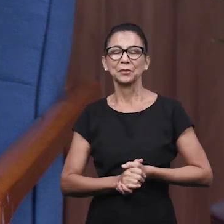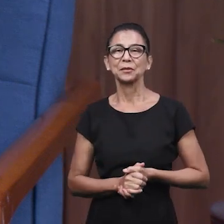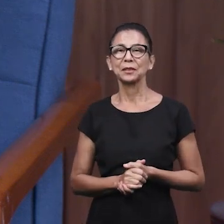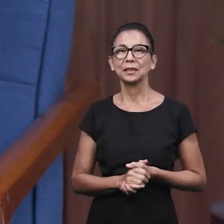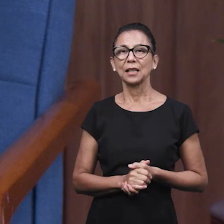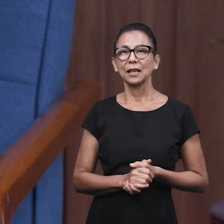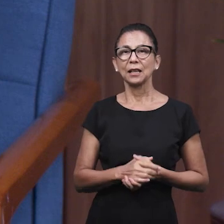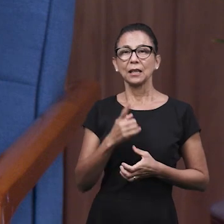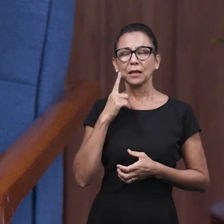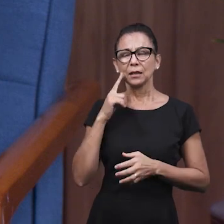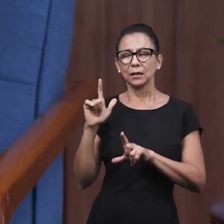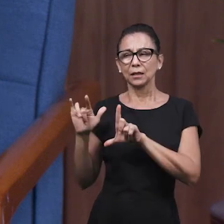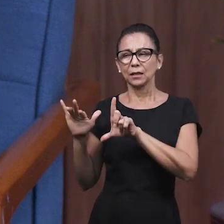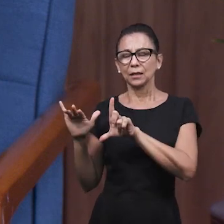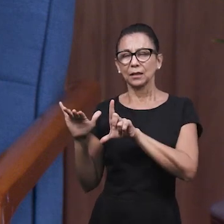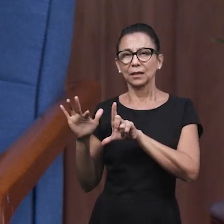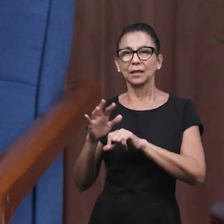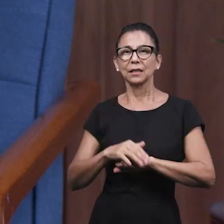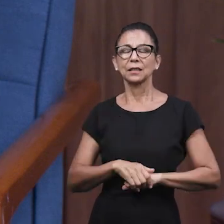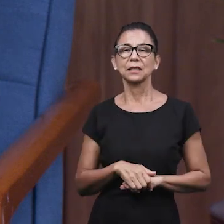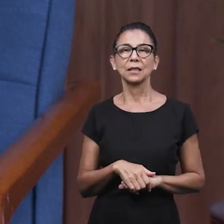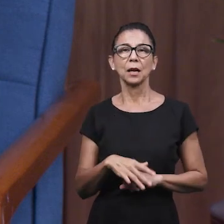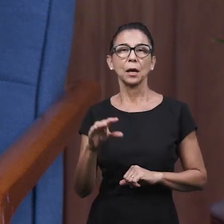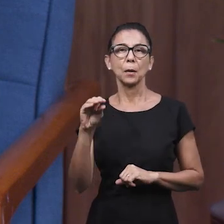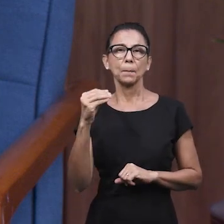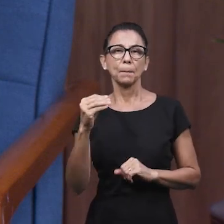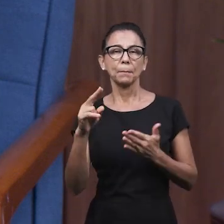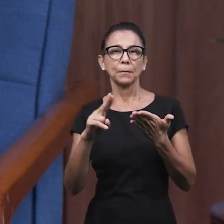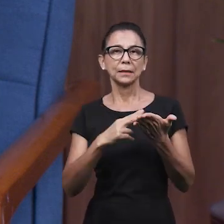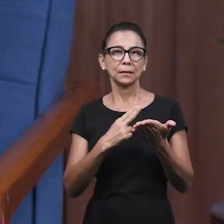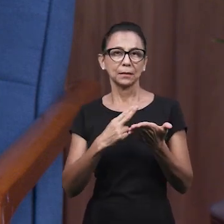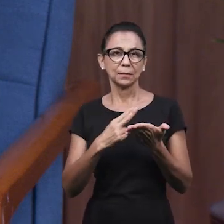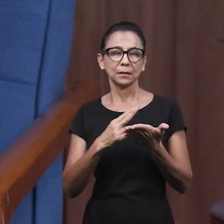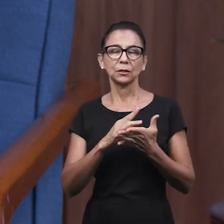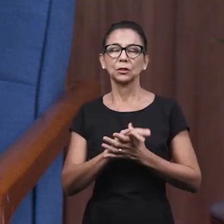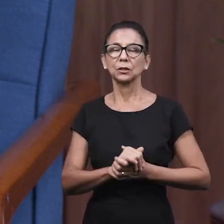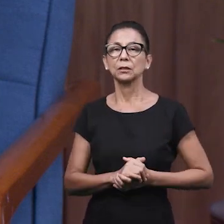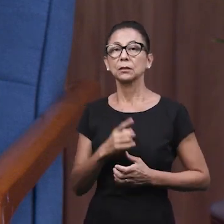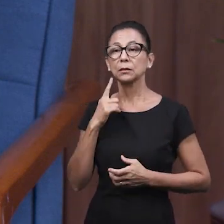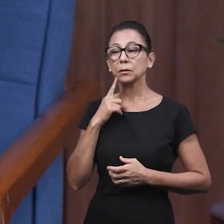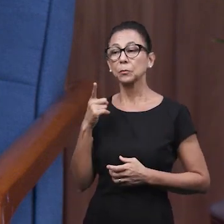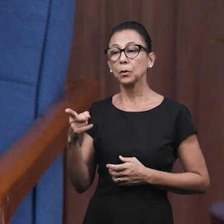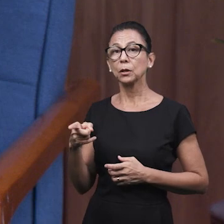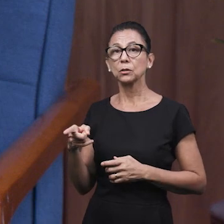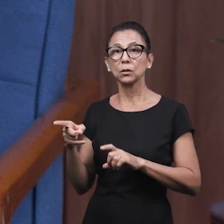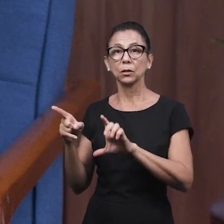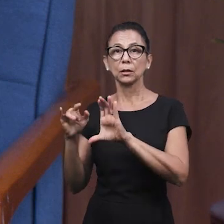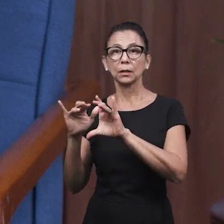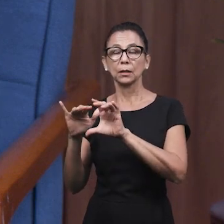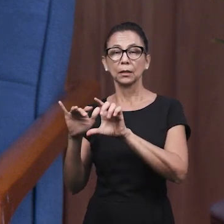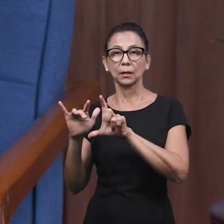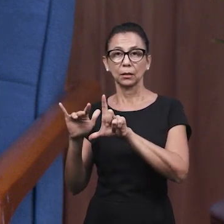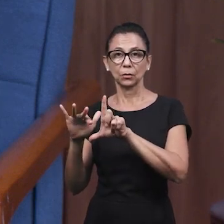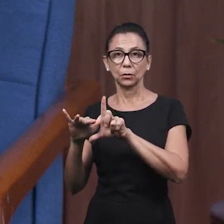messages. Vous voyez à l'écran un QR code. Si vous souhaitez, vous pouvez pointer l'appareil photo de votre